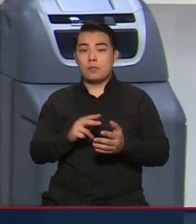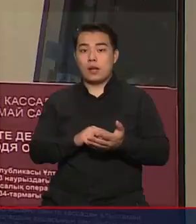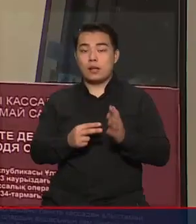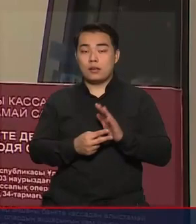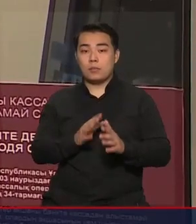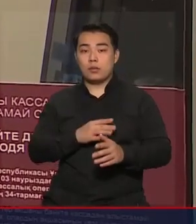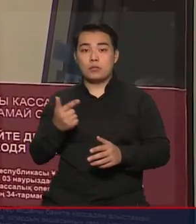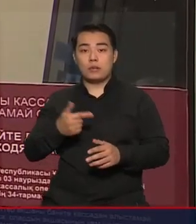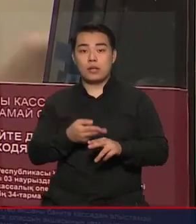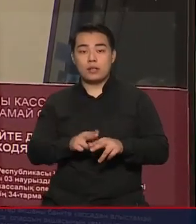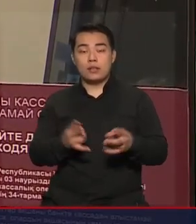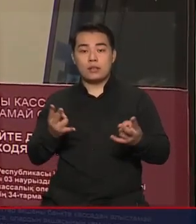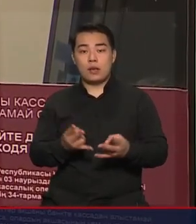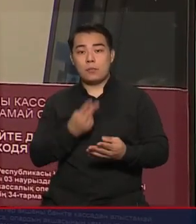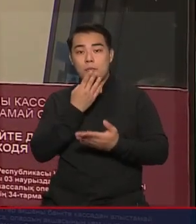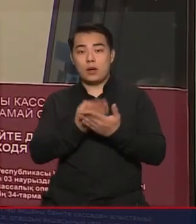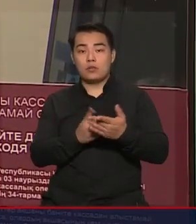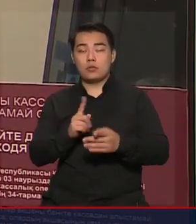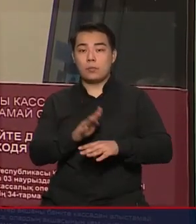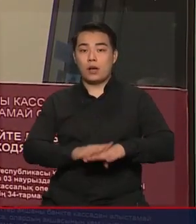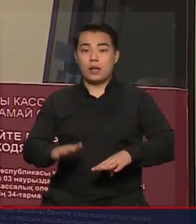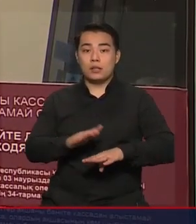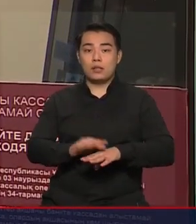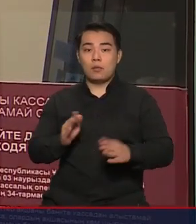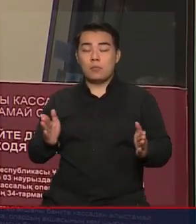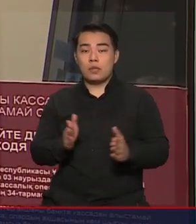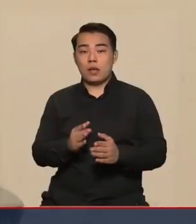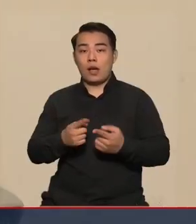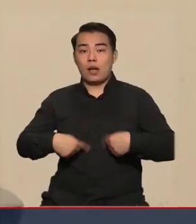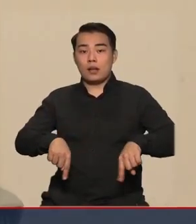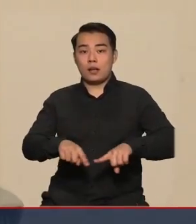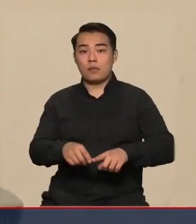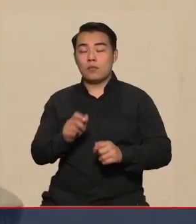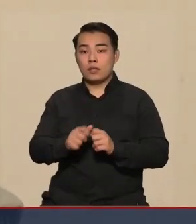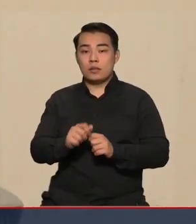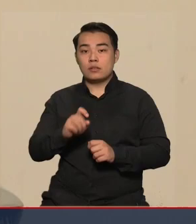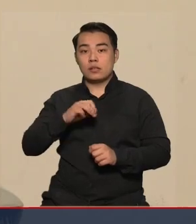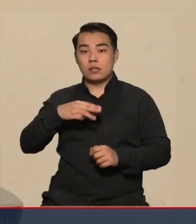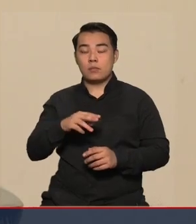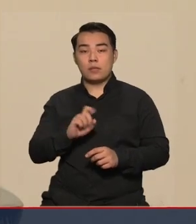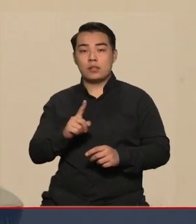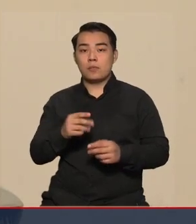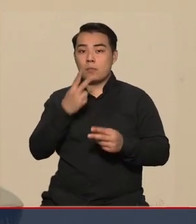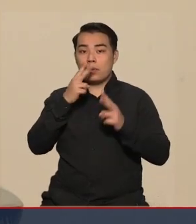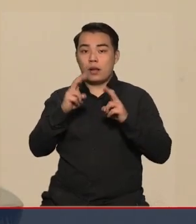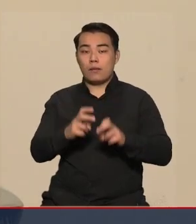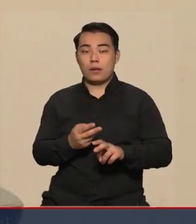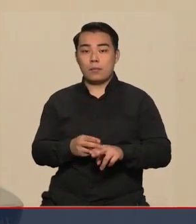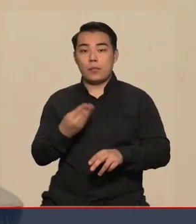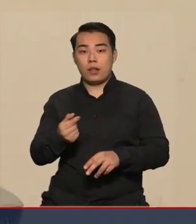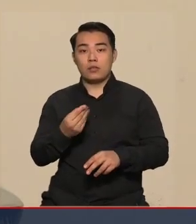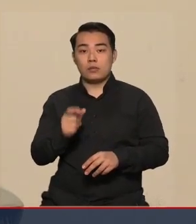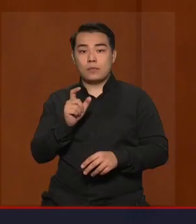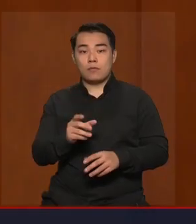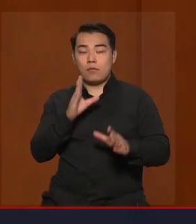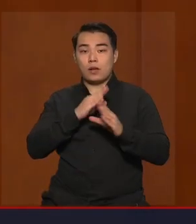Причиной ужесточения требований стало то, что банки и микрофинансовые организации выдают займы без должной проверки платежеспособности